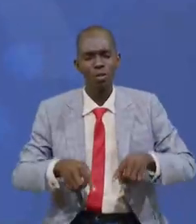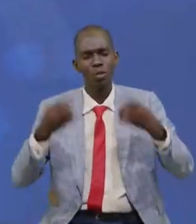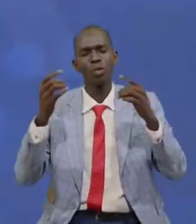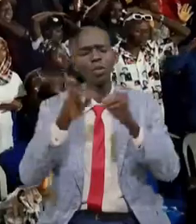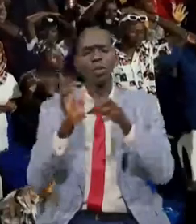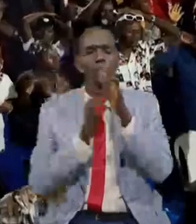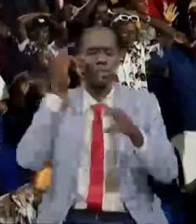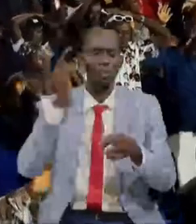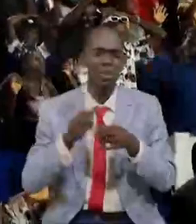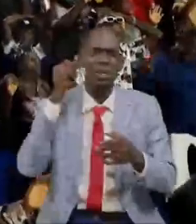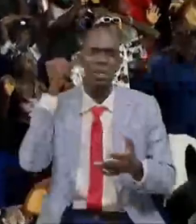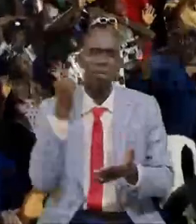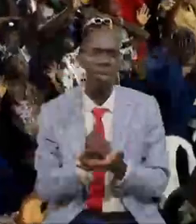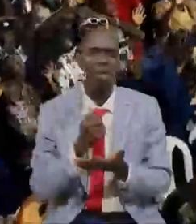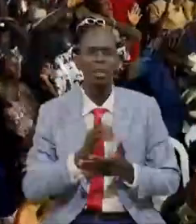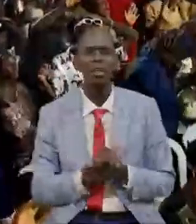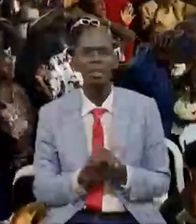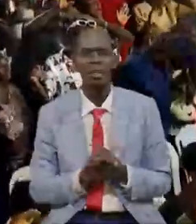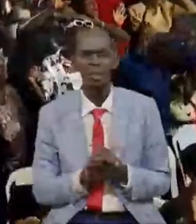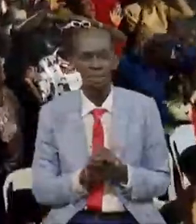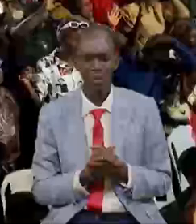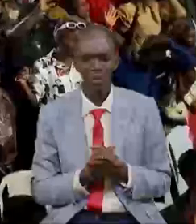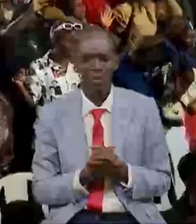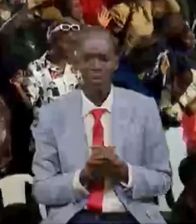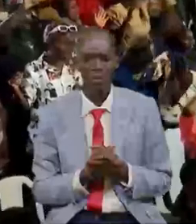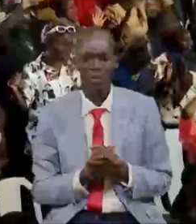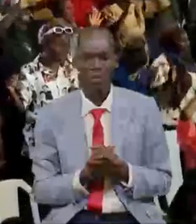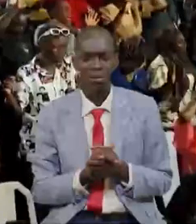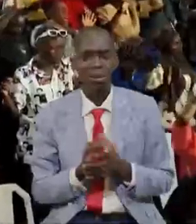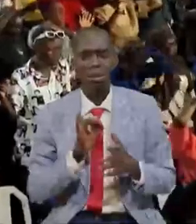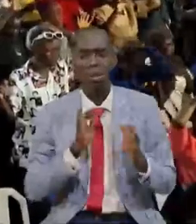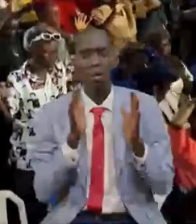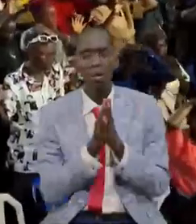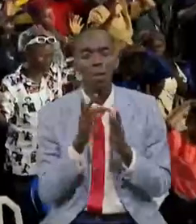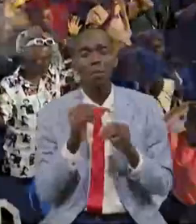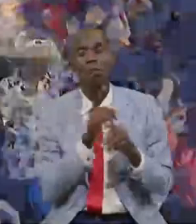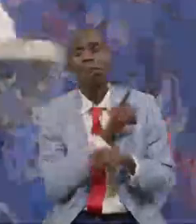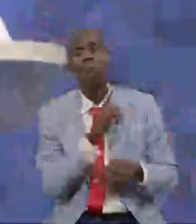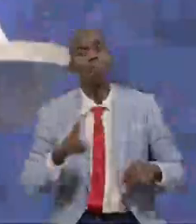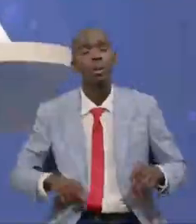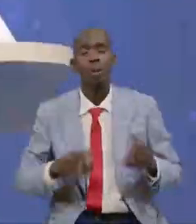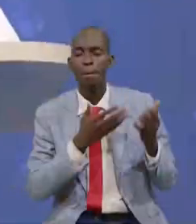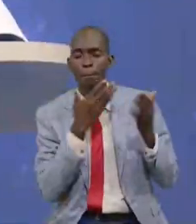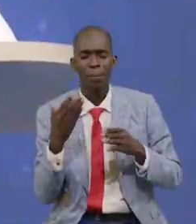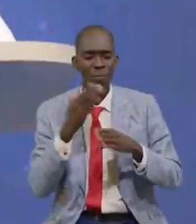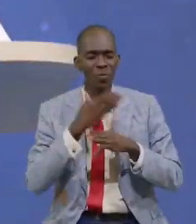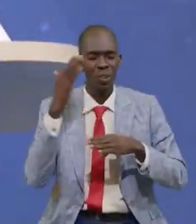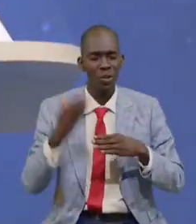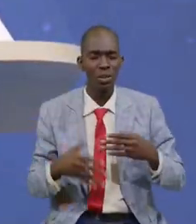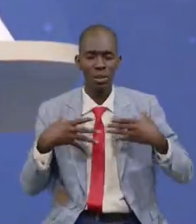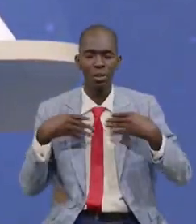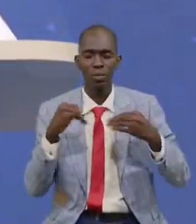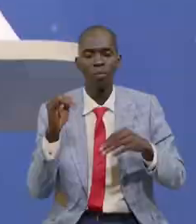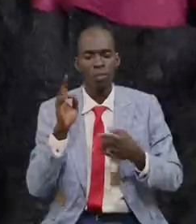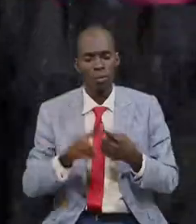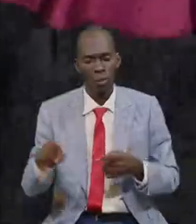délier, libère tout le monde au nom de Jésus-Christ. Je prie que le Seigneur apporte la guérison